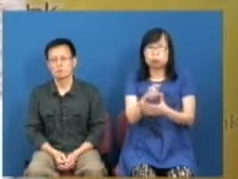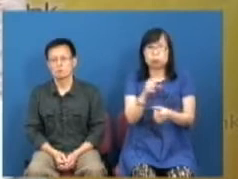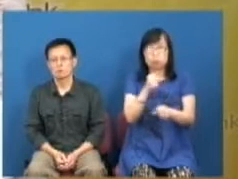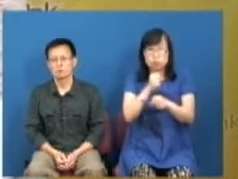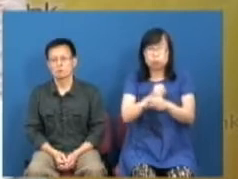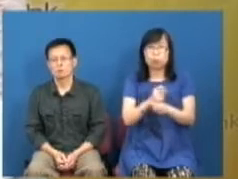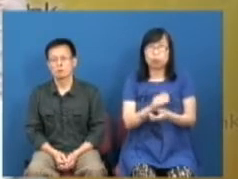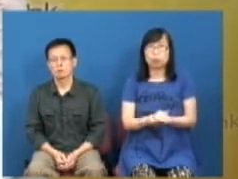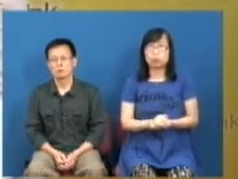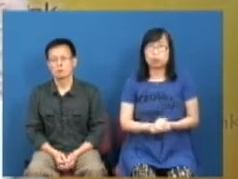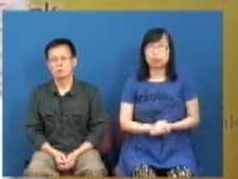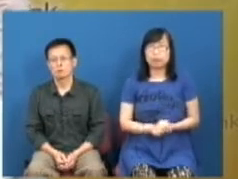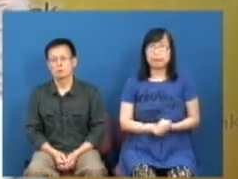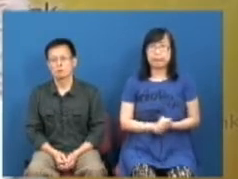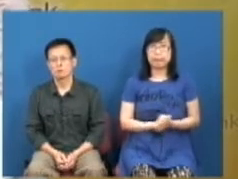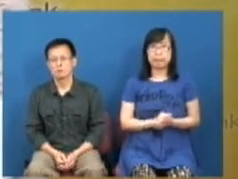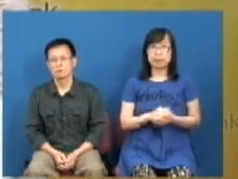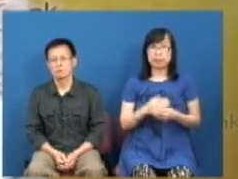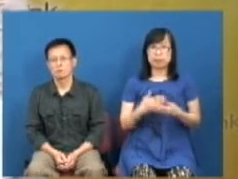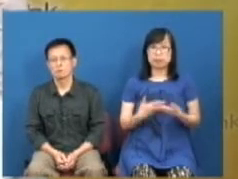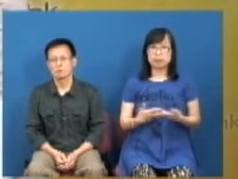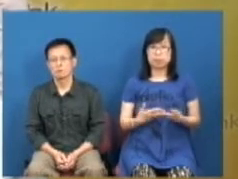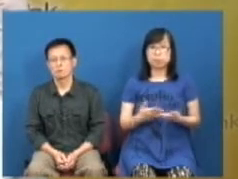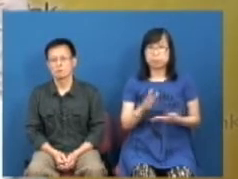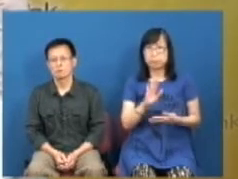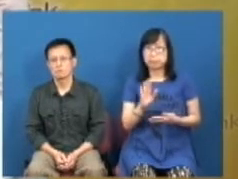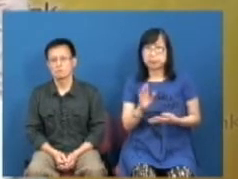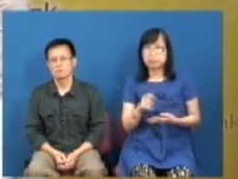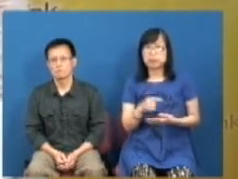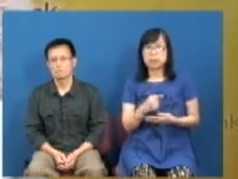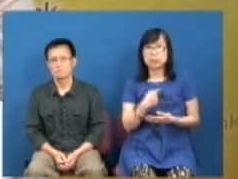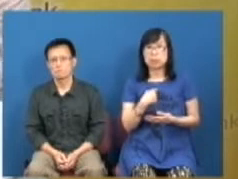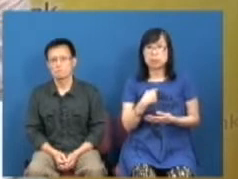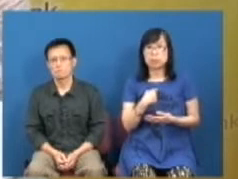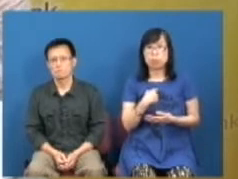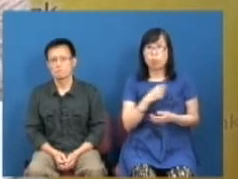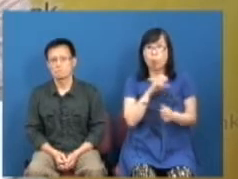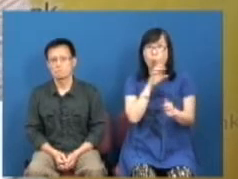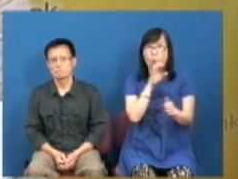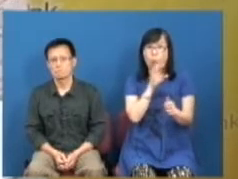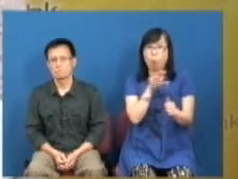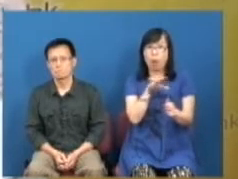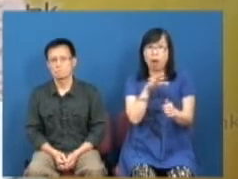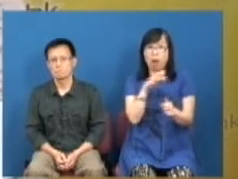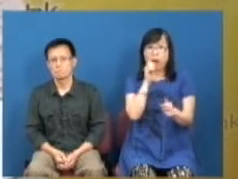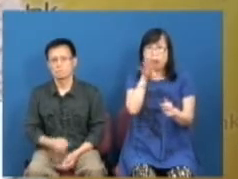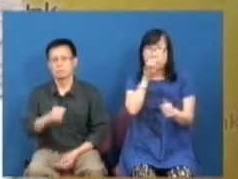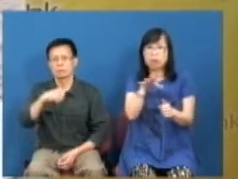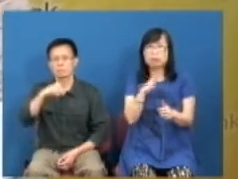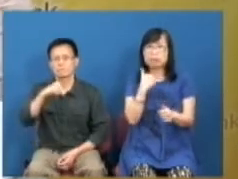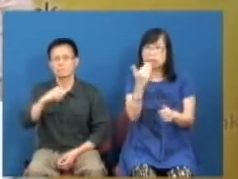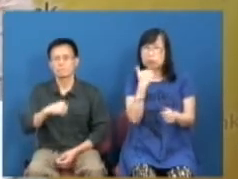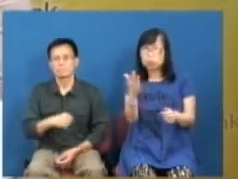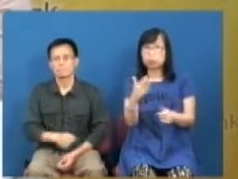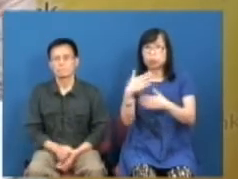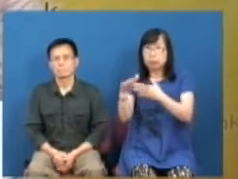覺得呢樣嘢都亦唔應該話賴曬一方啦，所以咧，我哋好公